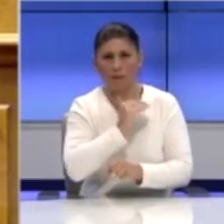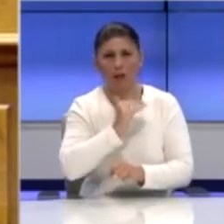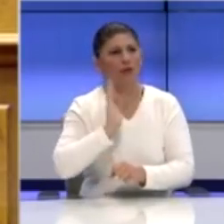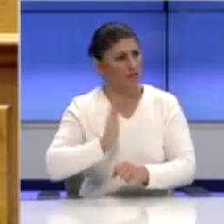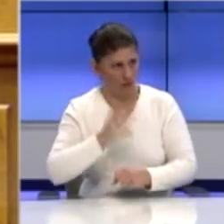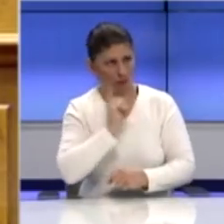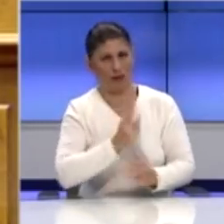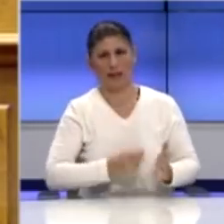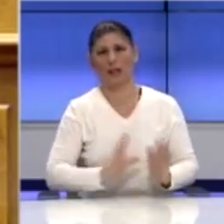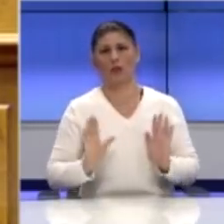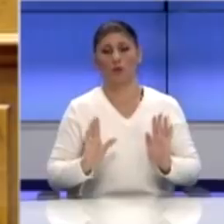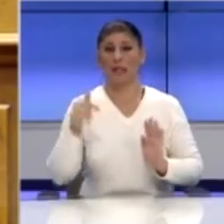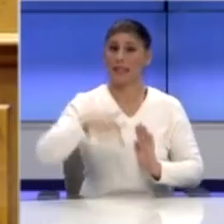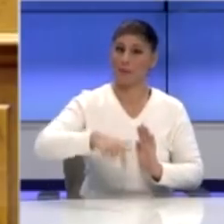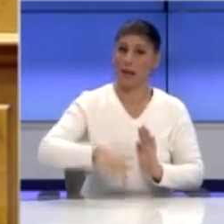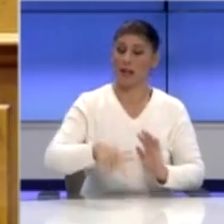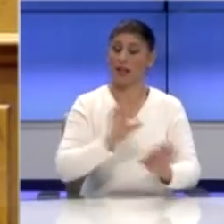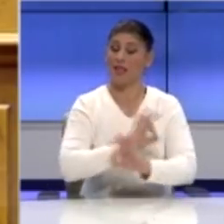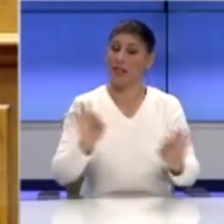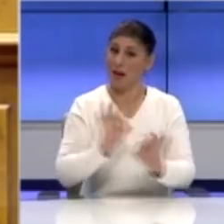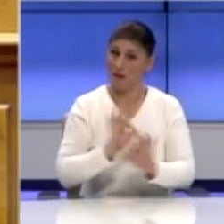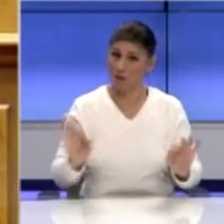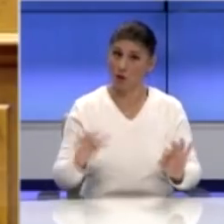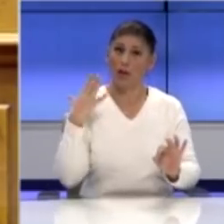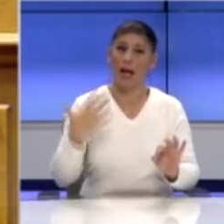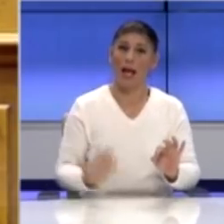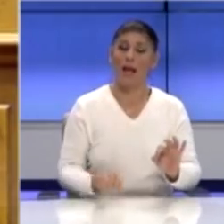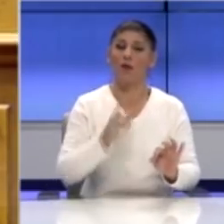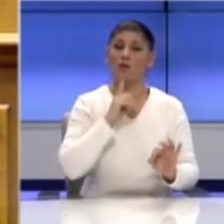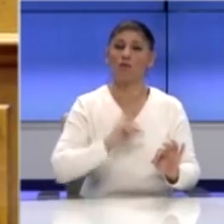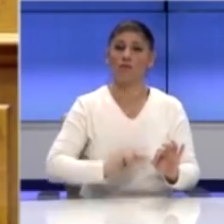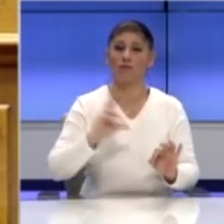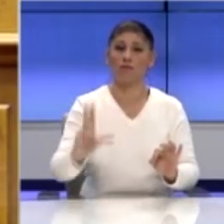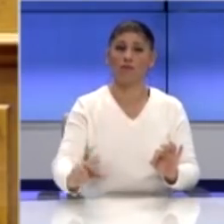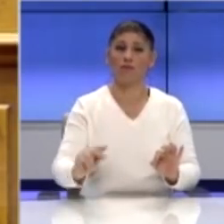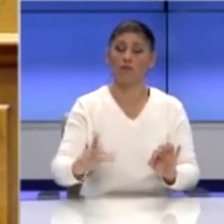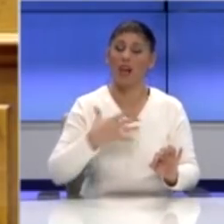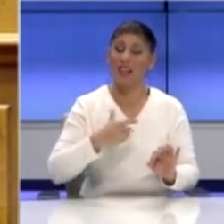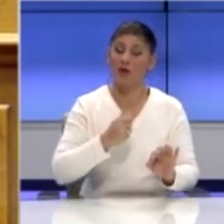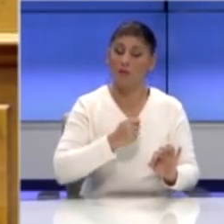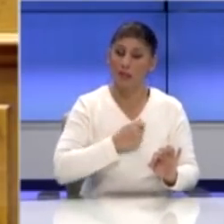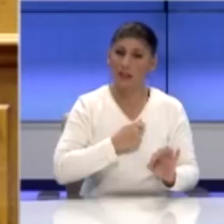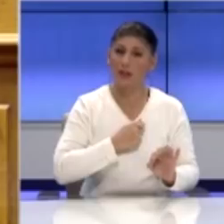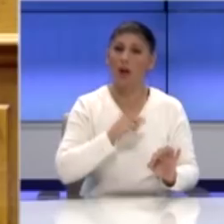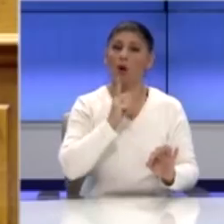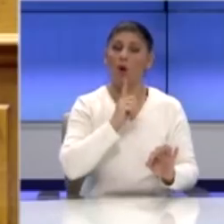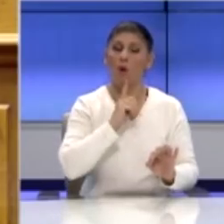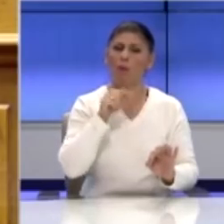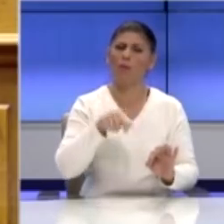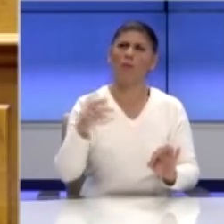Οι σημερινές διαβεβαιώσεις σας έχουν την ίδια αξιοπιστία με